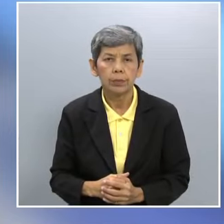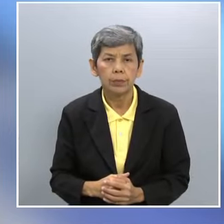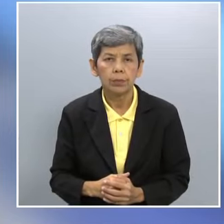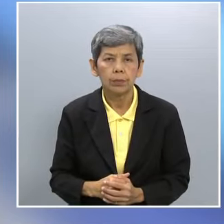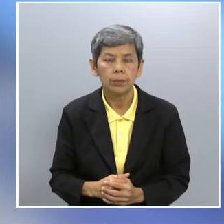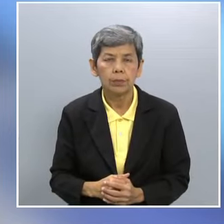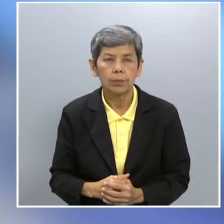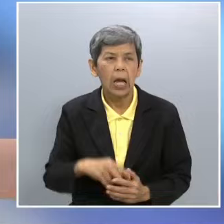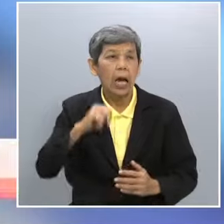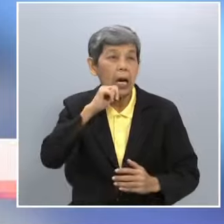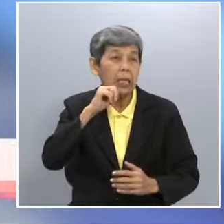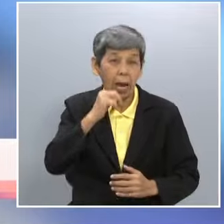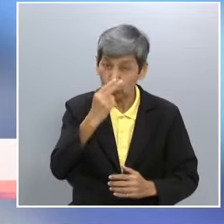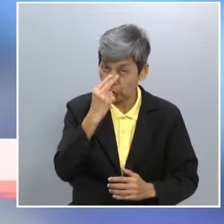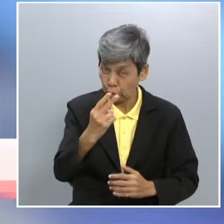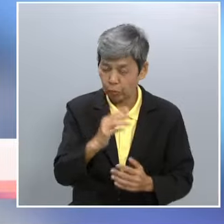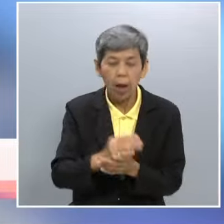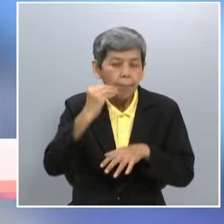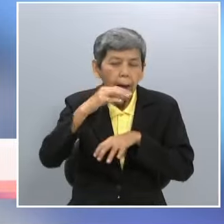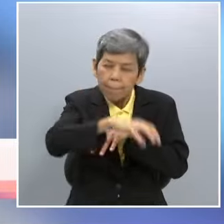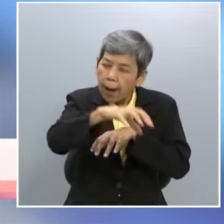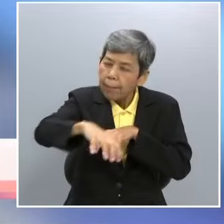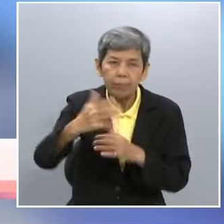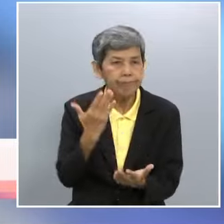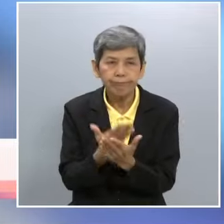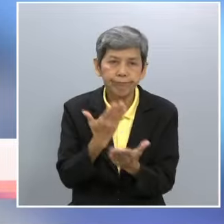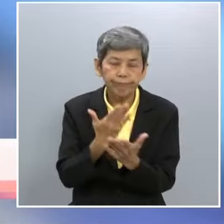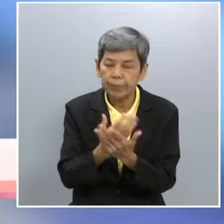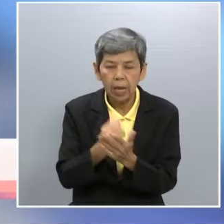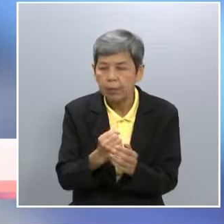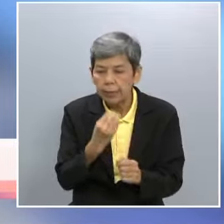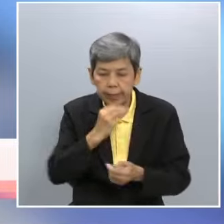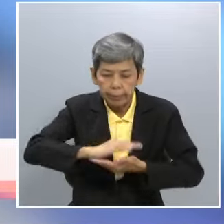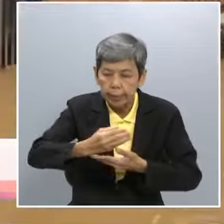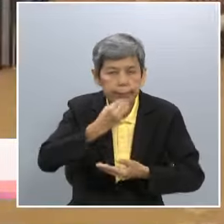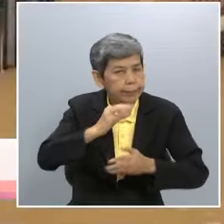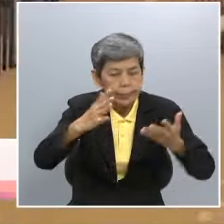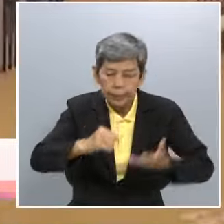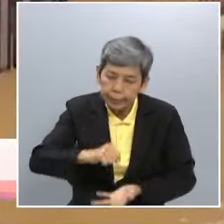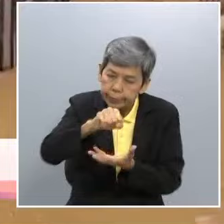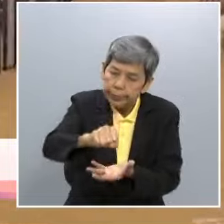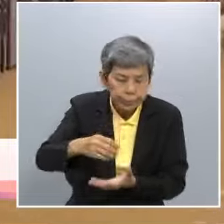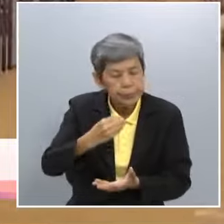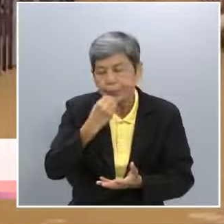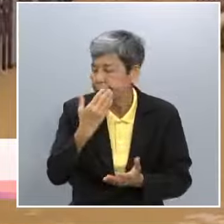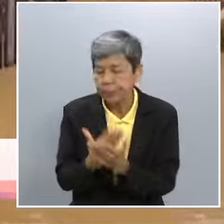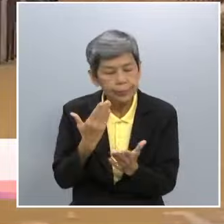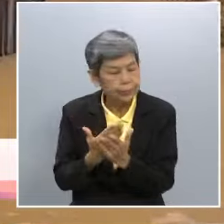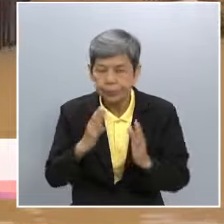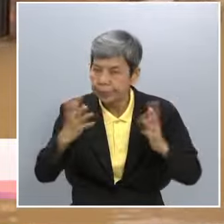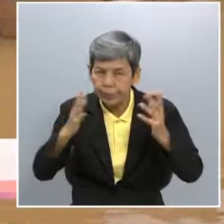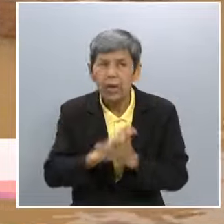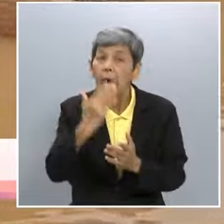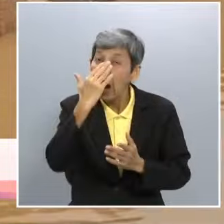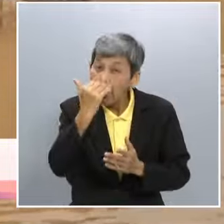สภาพน้ำยังเป็นอย่างนี ้แล้วขณะนี้หลายหมู่บ้านก็ไม่มีงบประมาณในการทำอาหารกล่องแล้วก็น้ำดื่มไปแจกจ่ายให้กับผู้ประสบภัยเนื่องจ